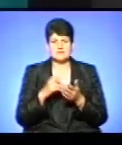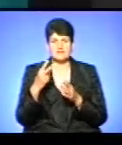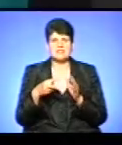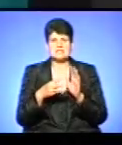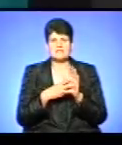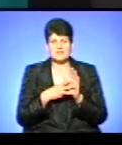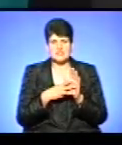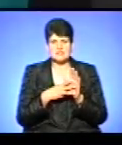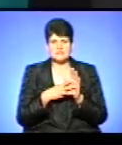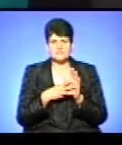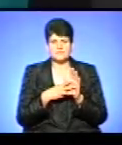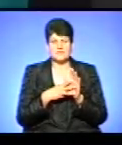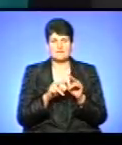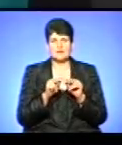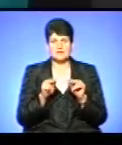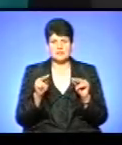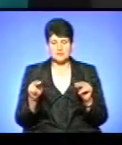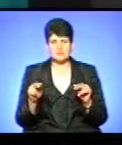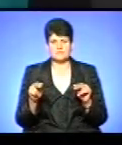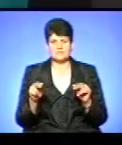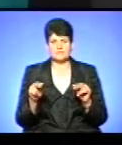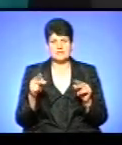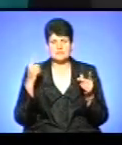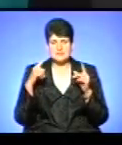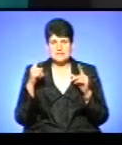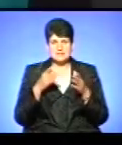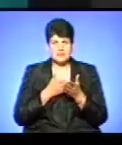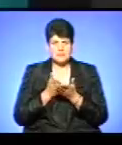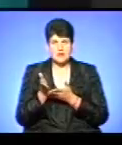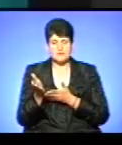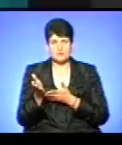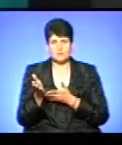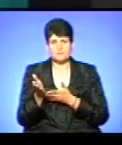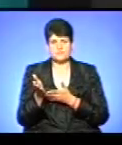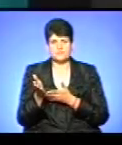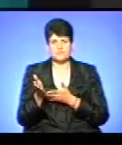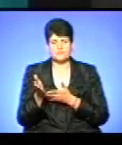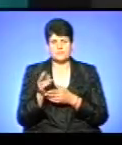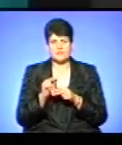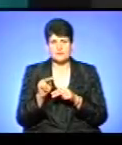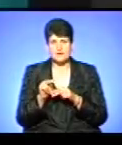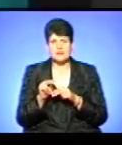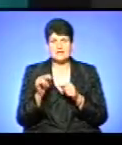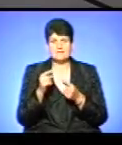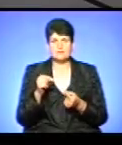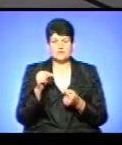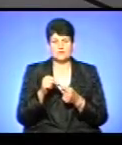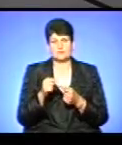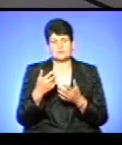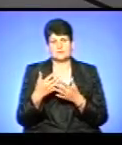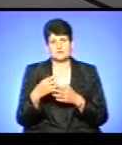28 викладачів, педагогів з мистецьким напрямком викладання і, відповідно, в межах